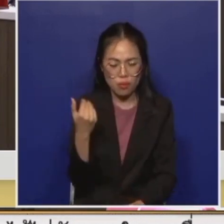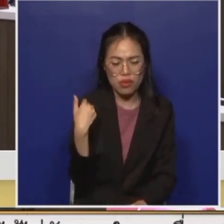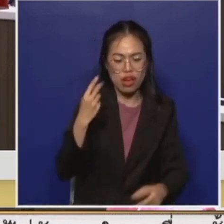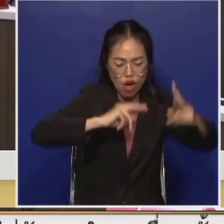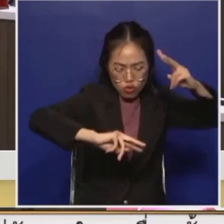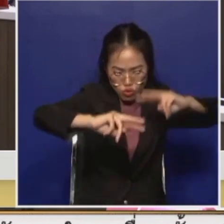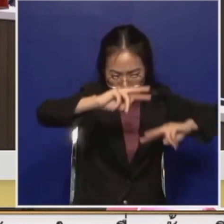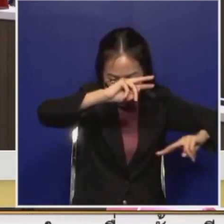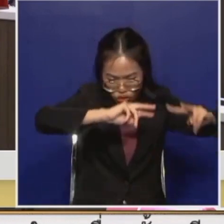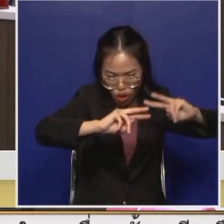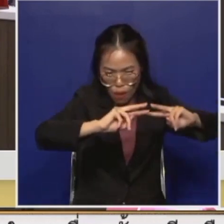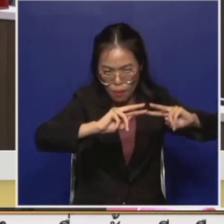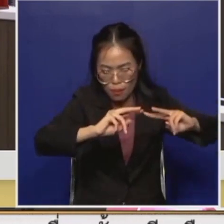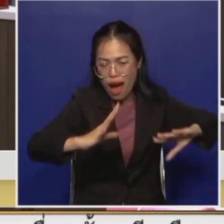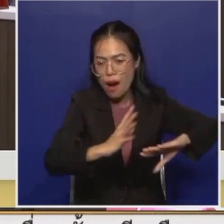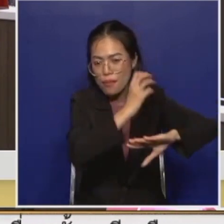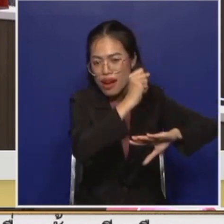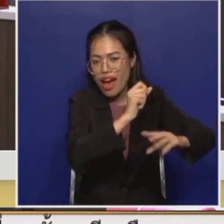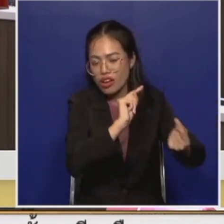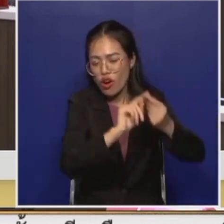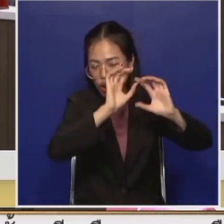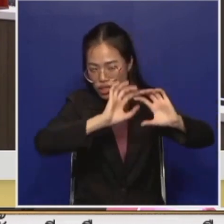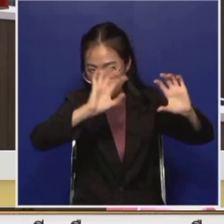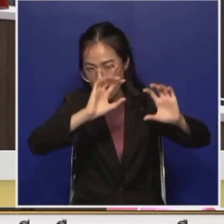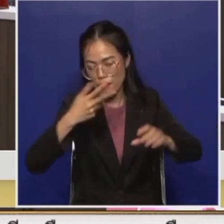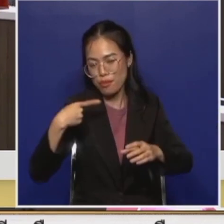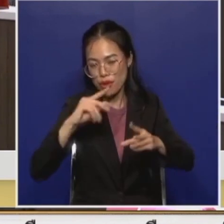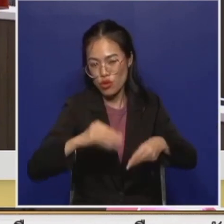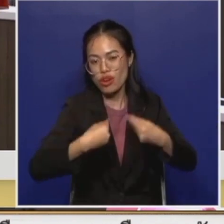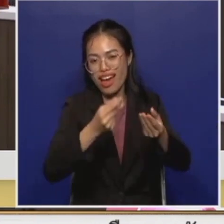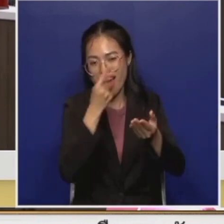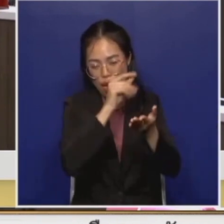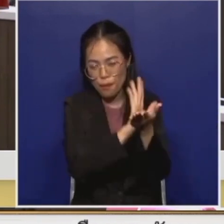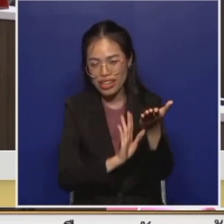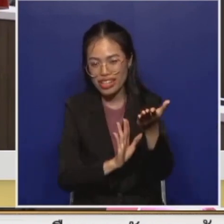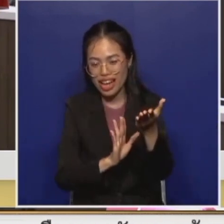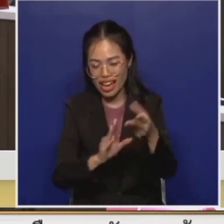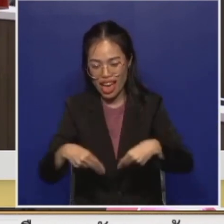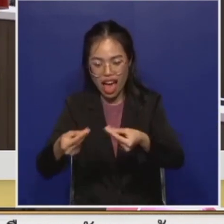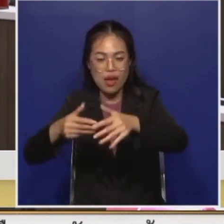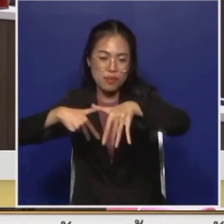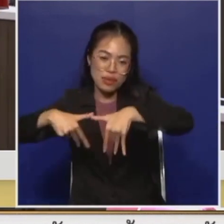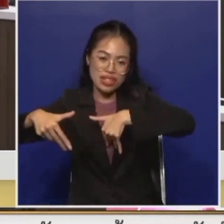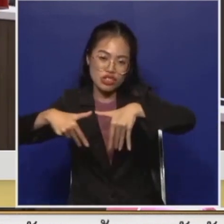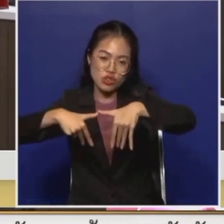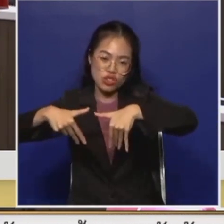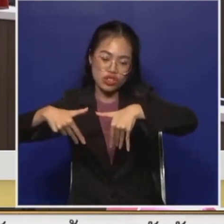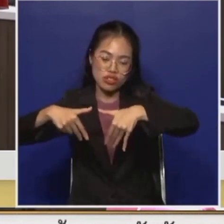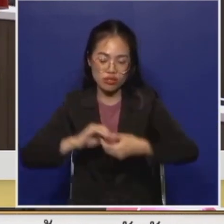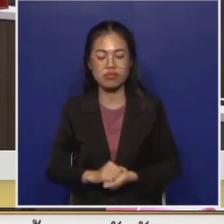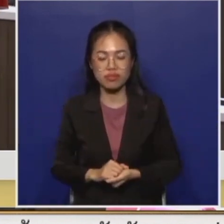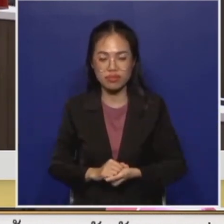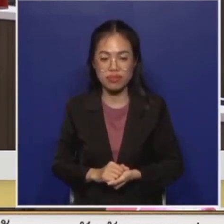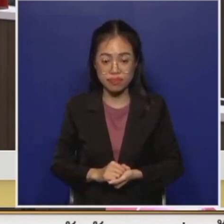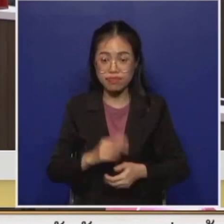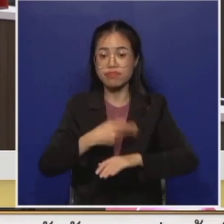ดนซ่กัและกันเพื่อประโยนสสุของประเชชชาติและความผาสขของพนประชาชนด้รวมทำท่านทขอรบ